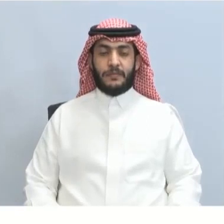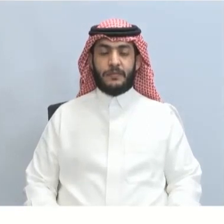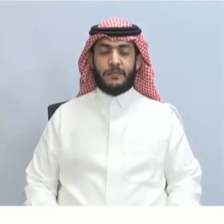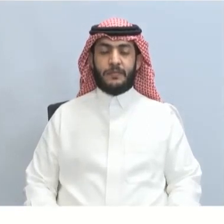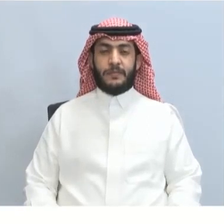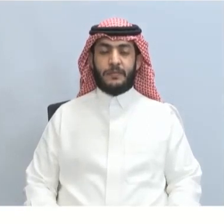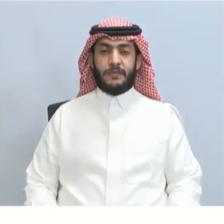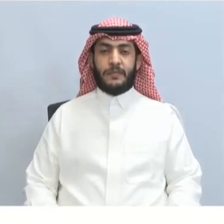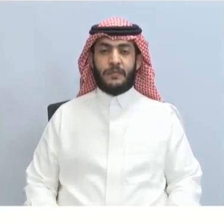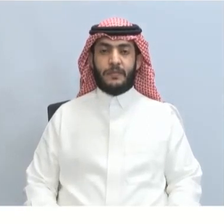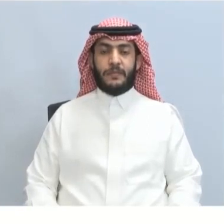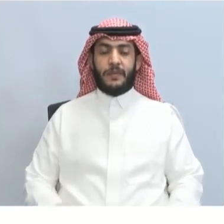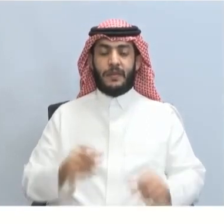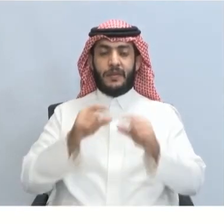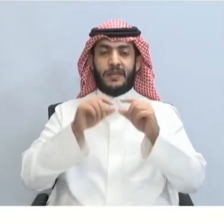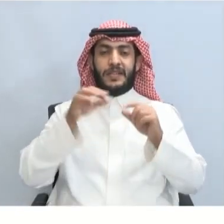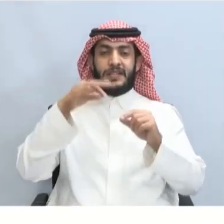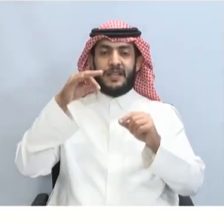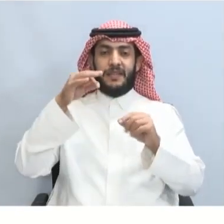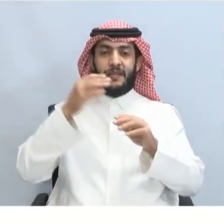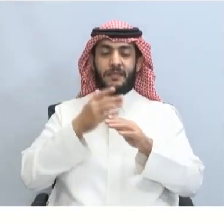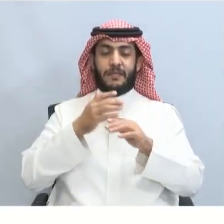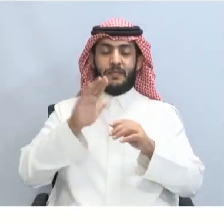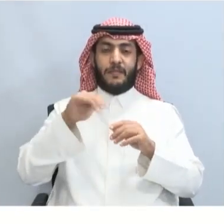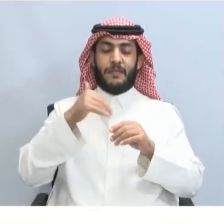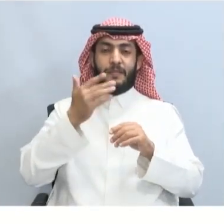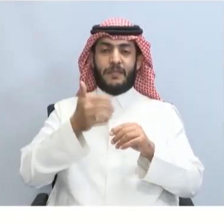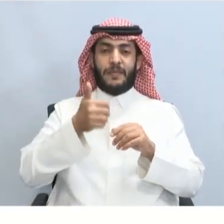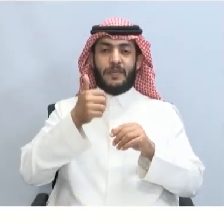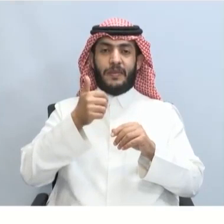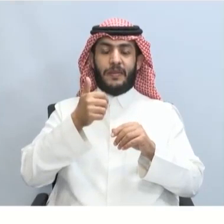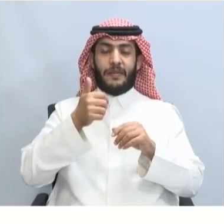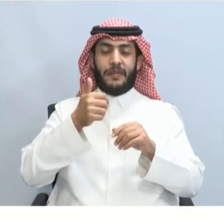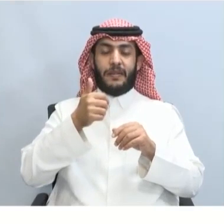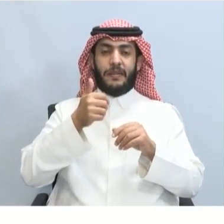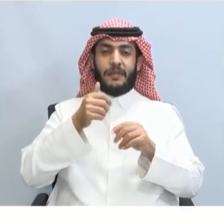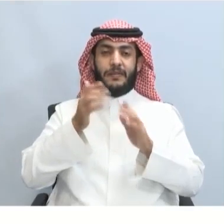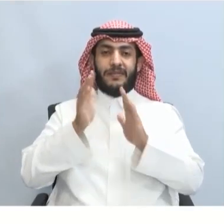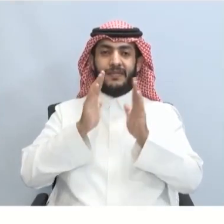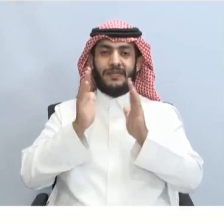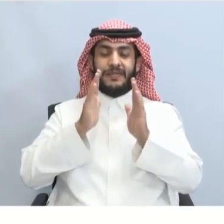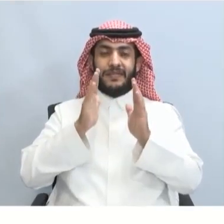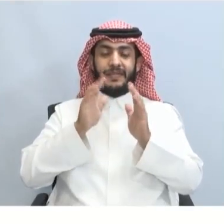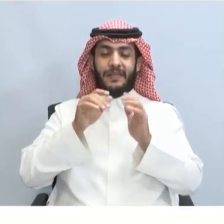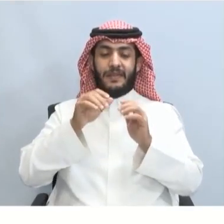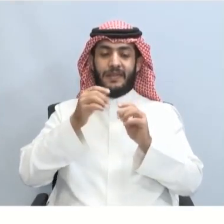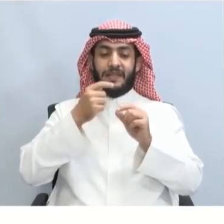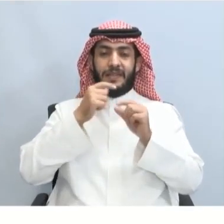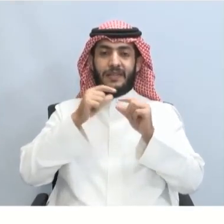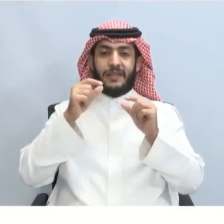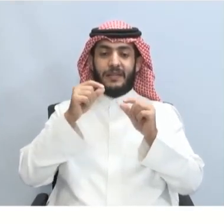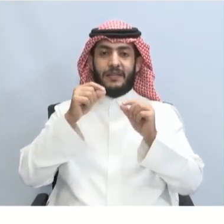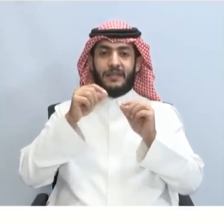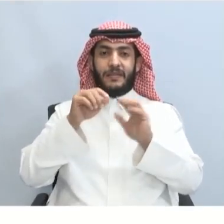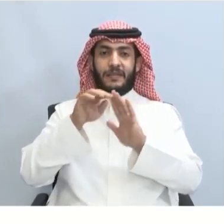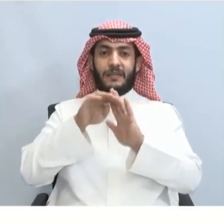الصفحه هو عنوان الصفحه كذلك عندنا بين بدي وسلاش